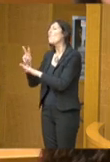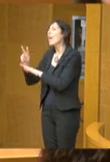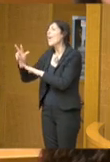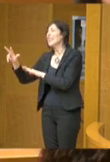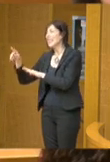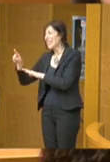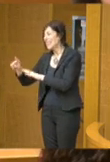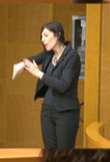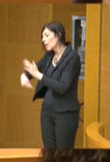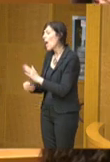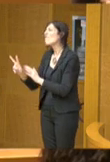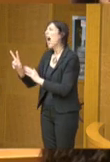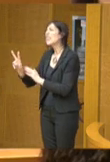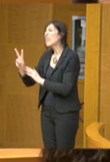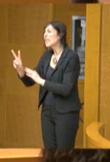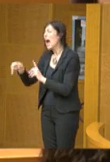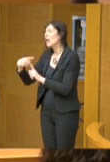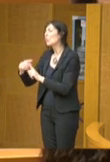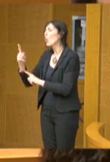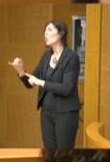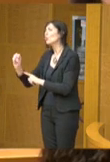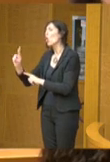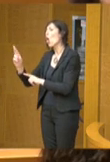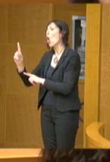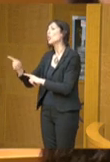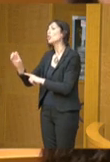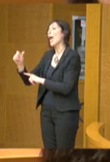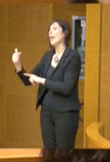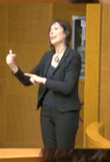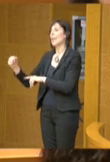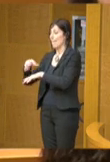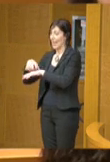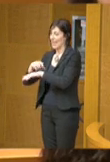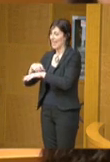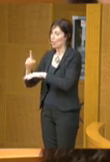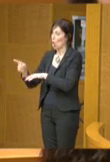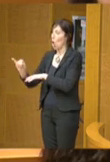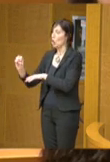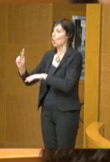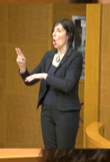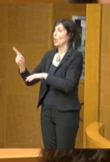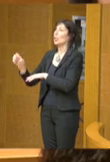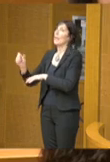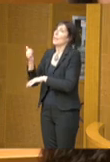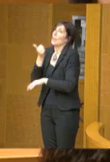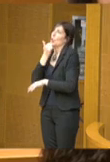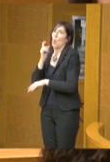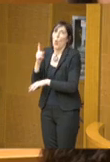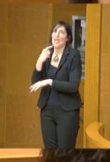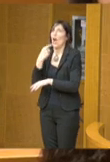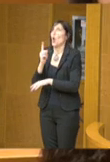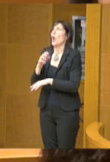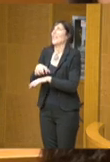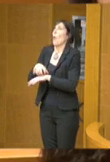ministro Valditara e di Giorgetti, del ministro Giorgetti, chiedo scusa per la confidenza, ma siamo uno,